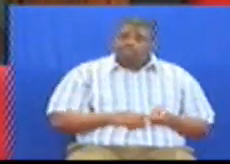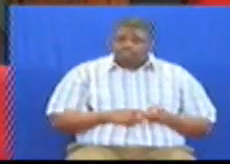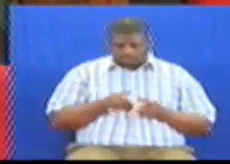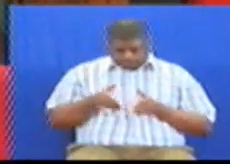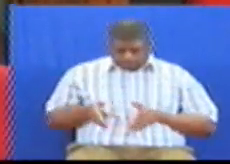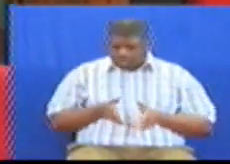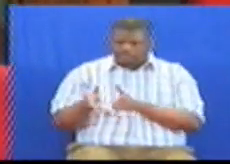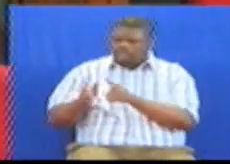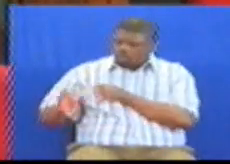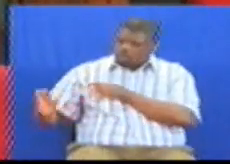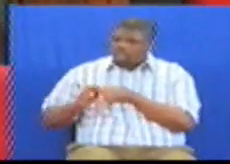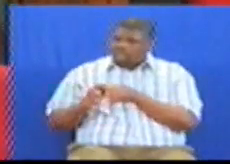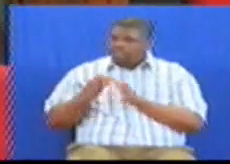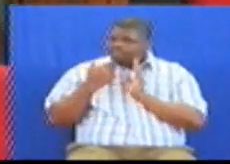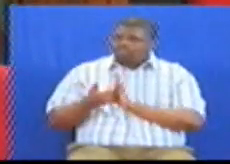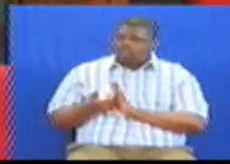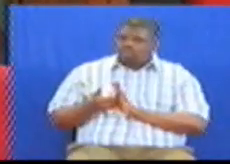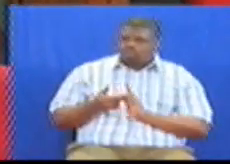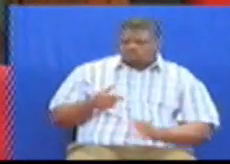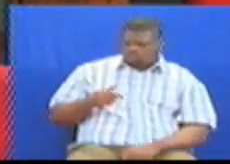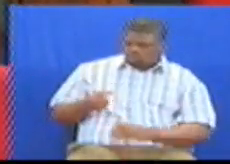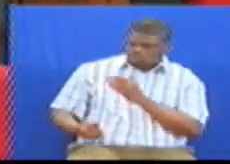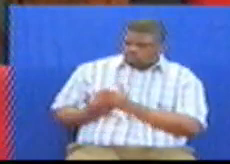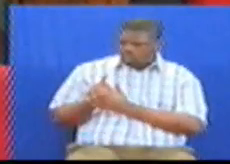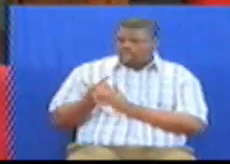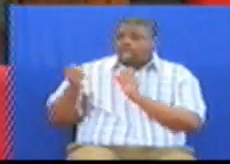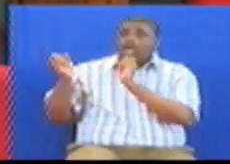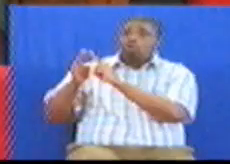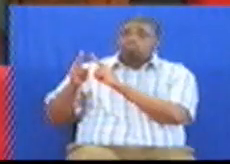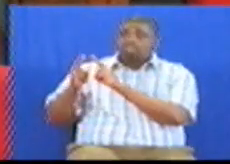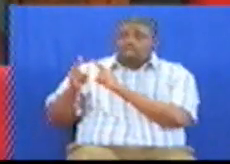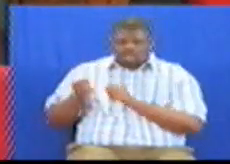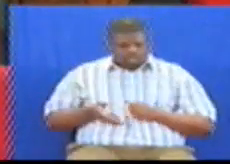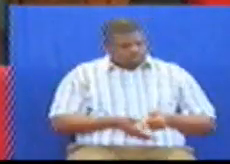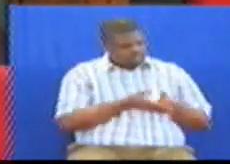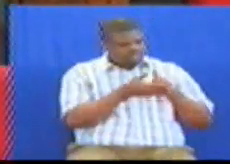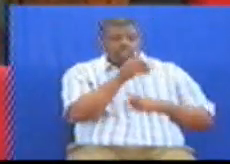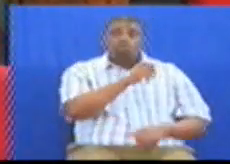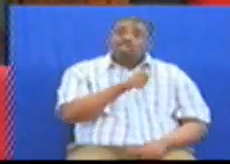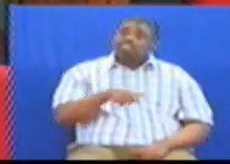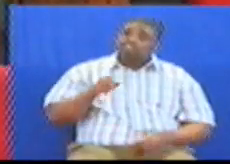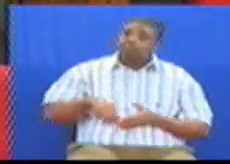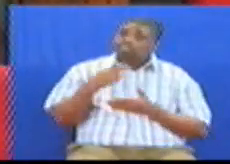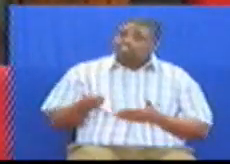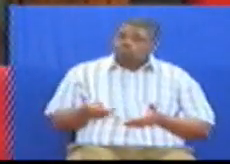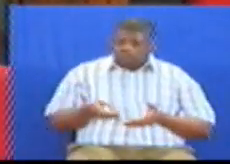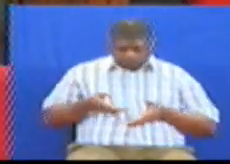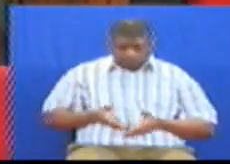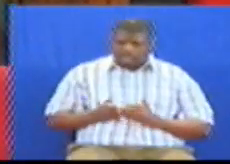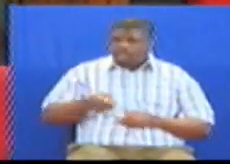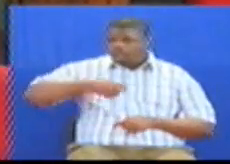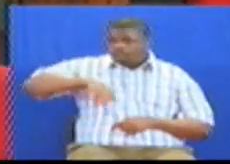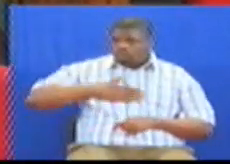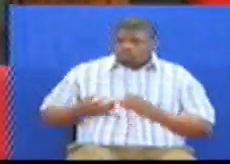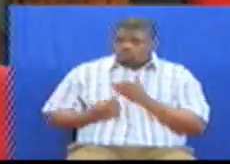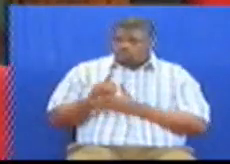barabara za kuunganisha mfano pale meli ya kutoka barabara kuu ya Arusha iweze kuwasaidia wananchi. Sasa hivi tunashindwa kutoa mazao yetu kutoka